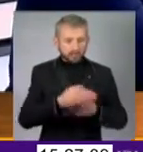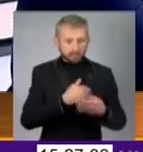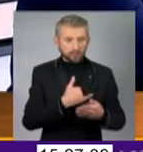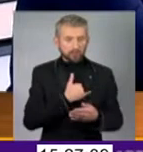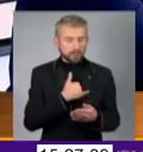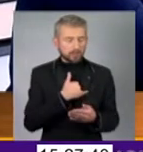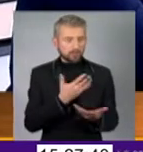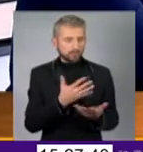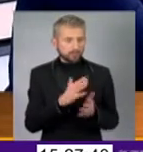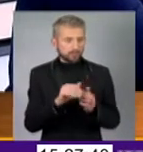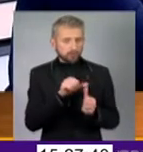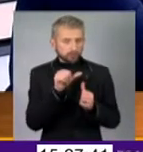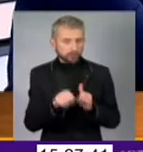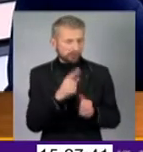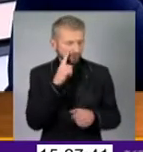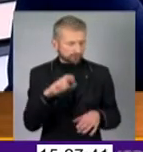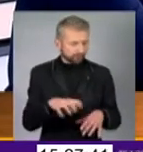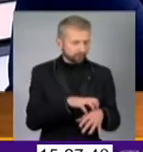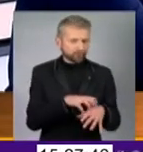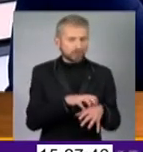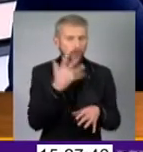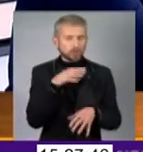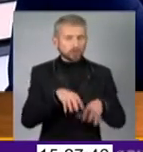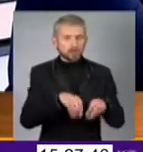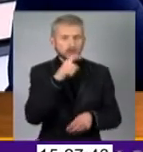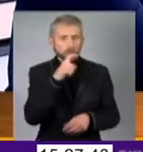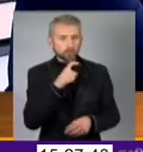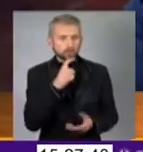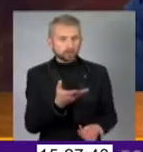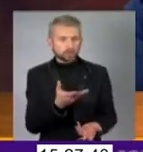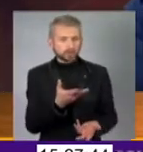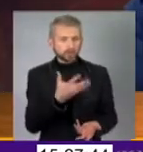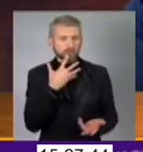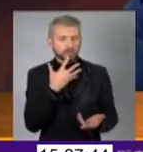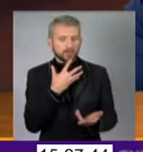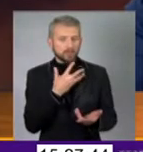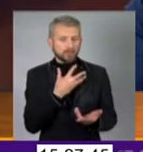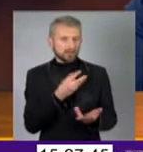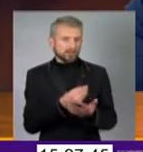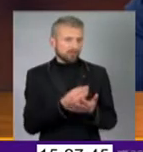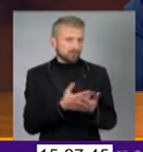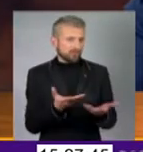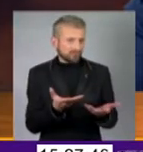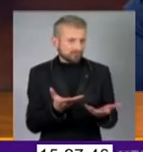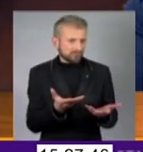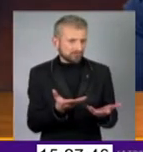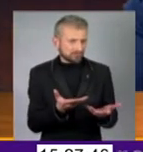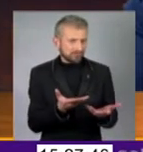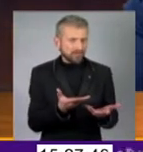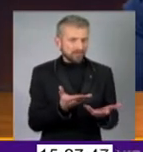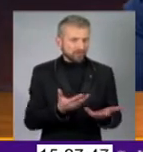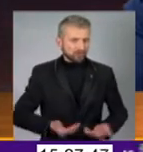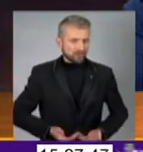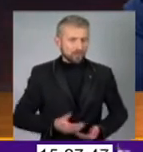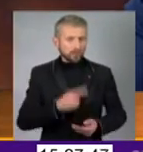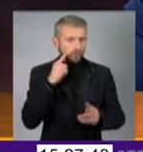особливо викликає роздратування, коли сусіди не розуміють свою десь перспективу, дай Боже всім здоров'я, і не розуміють, що такі умови мають